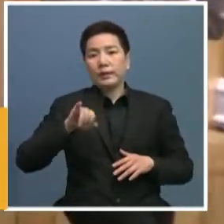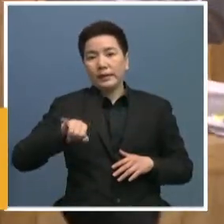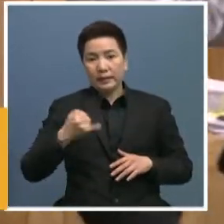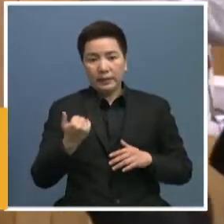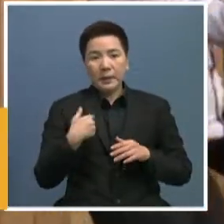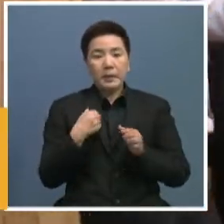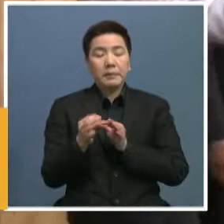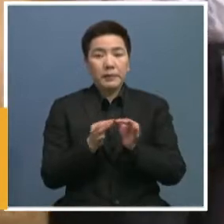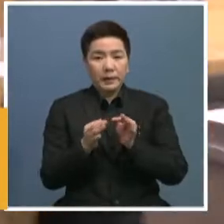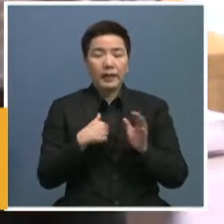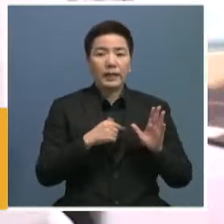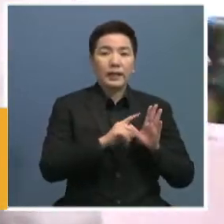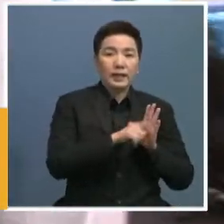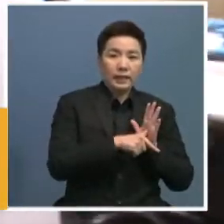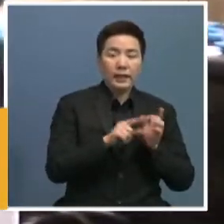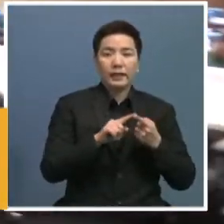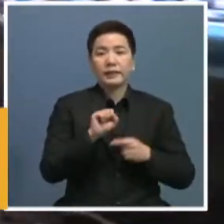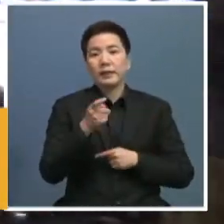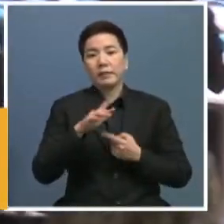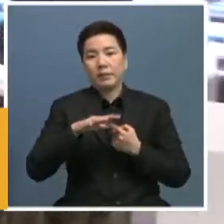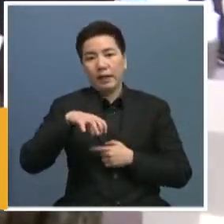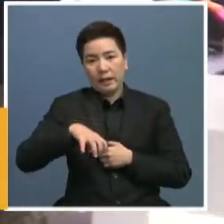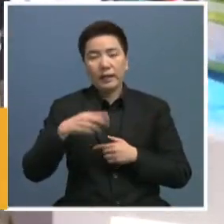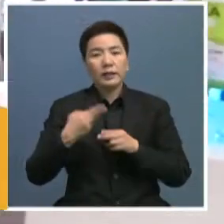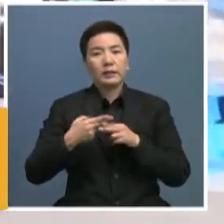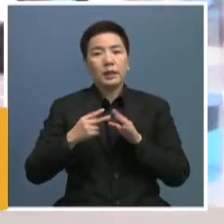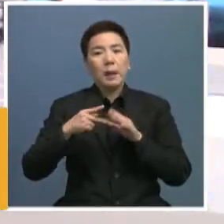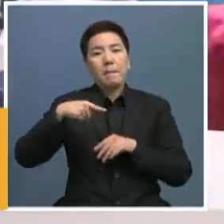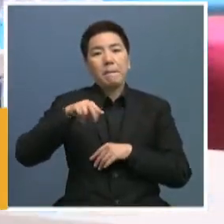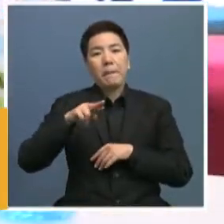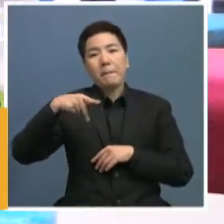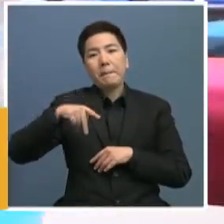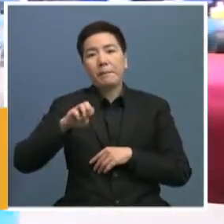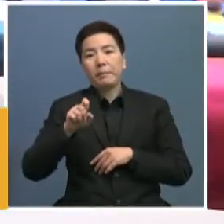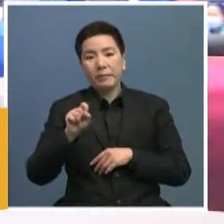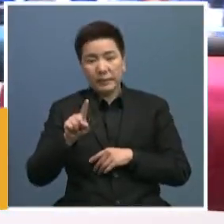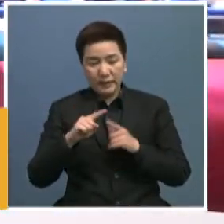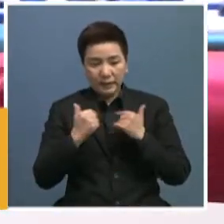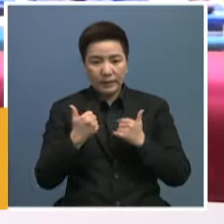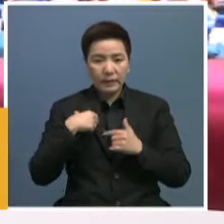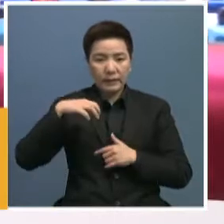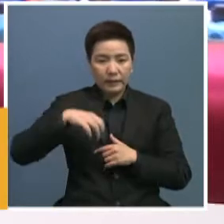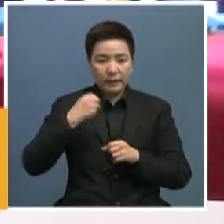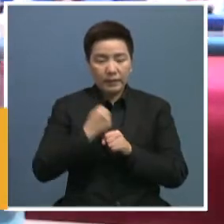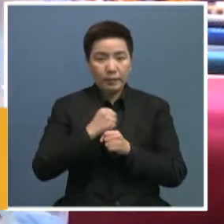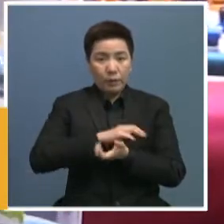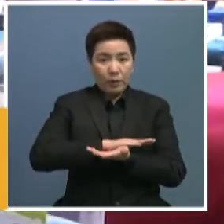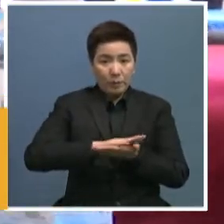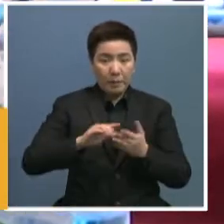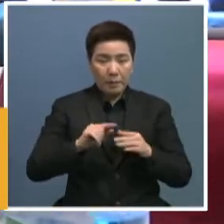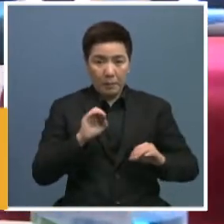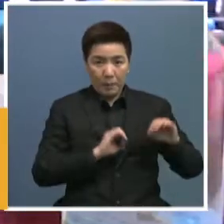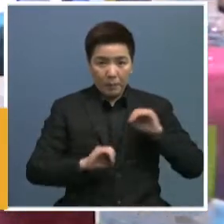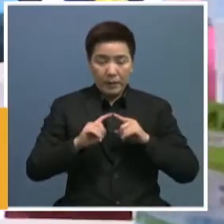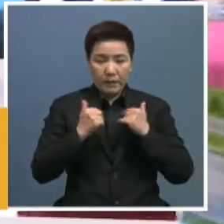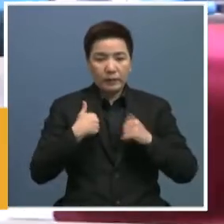ราษฎรเลขาธิการสภาผู้แทนราษฎรค่ะคุณพรพิศเพชรเจริญรวมถึงผู้อำนวยการสำนักรักษาความปลอด